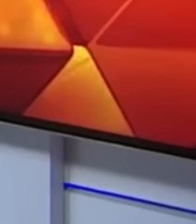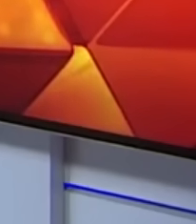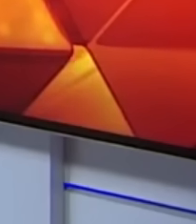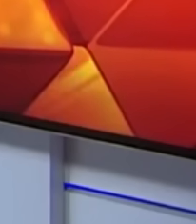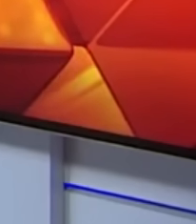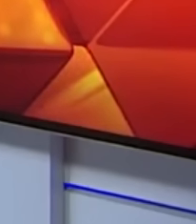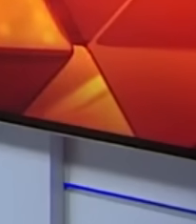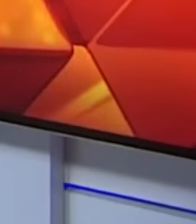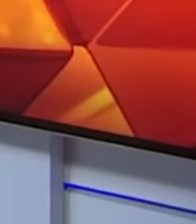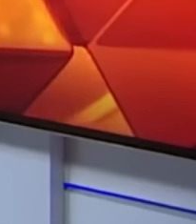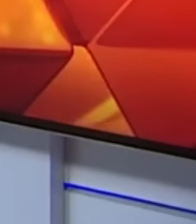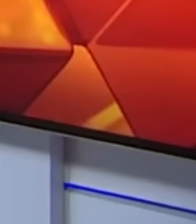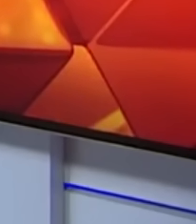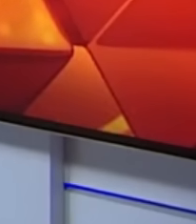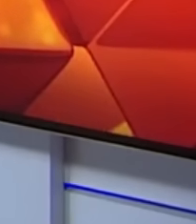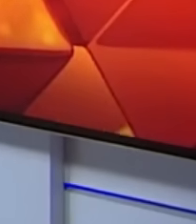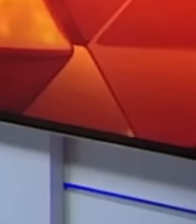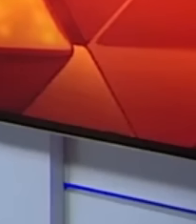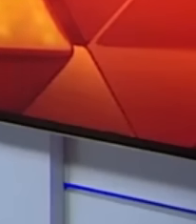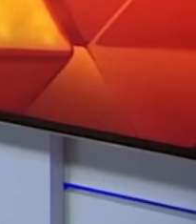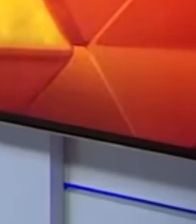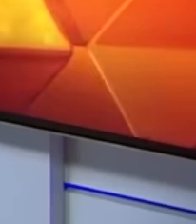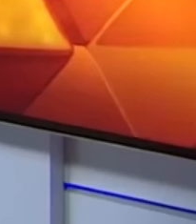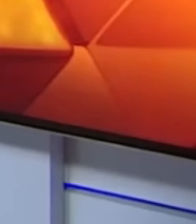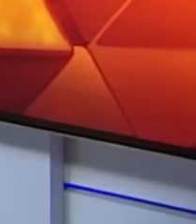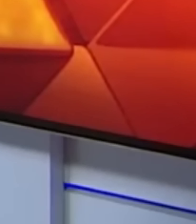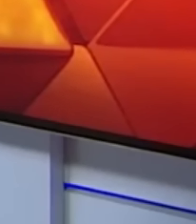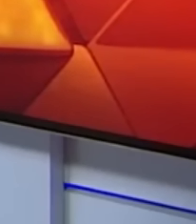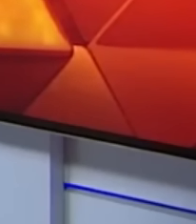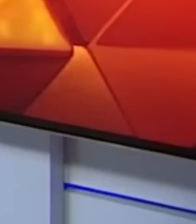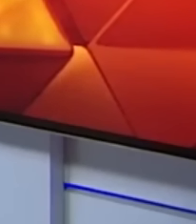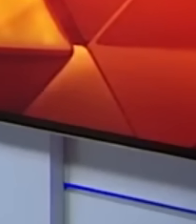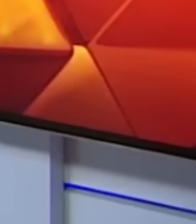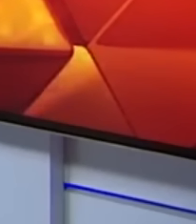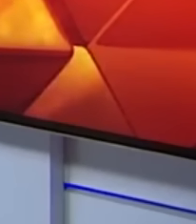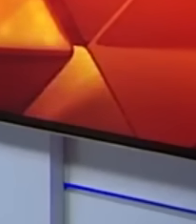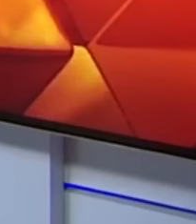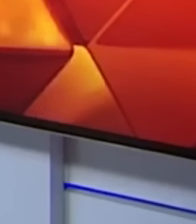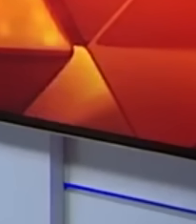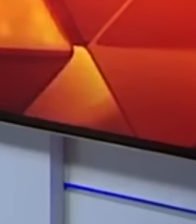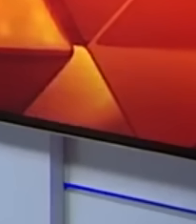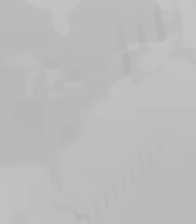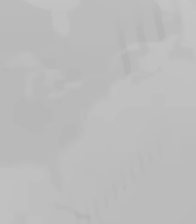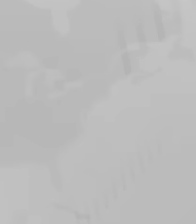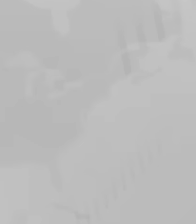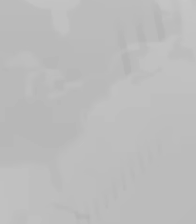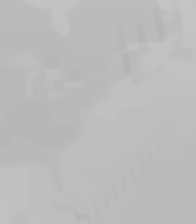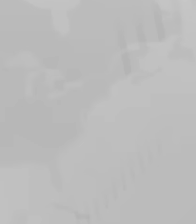sa GMA Pinoy TV at www.gmanews.tv.